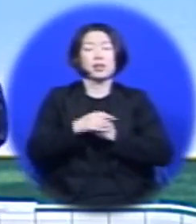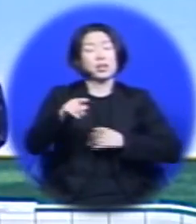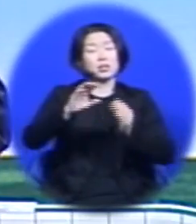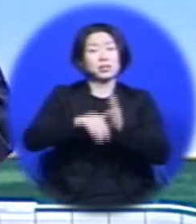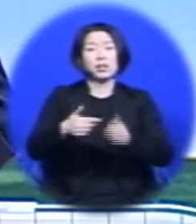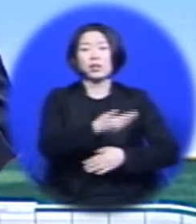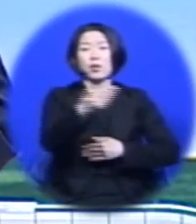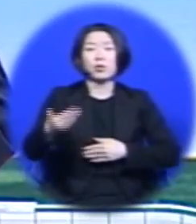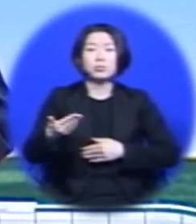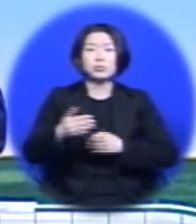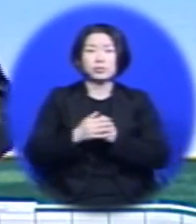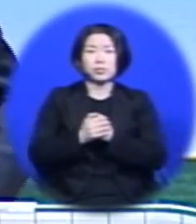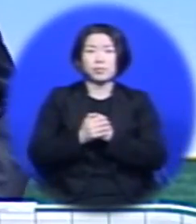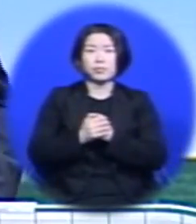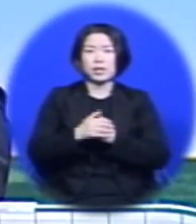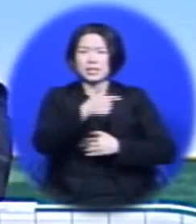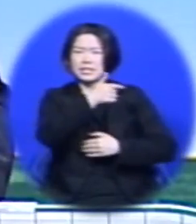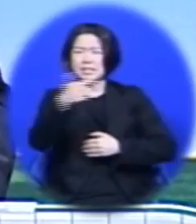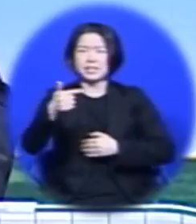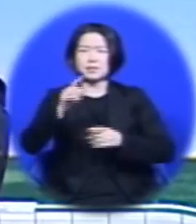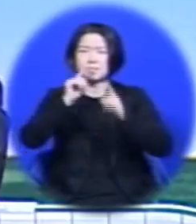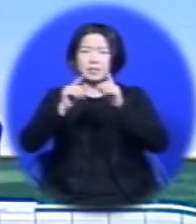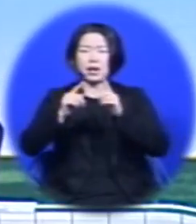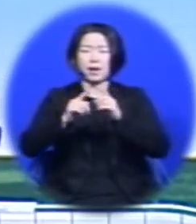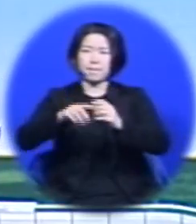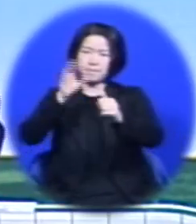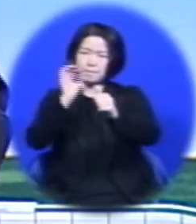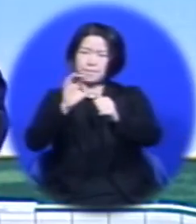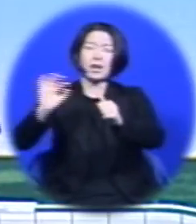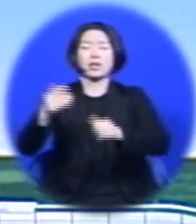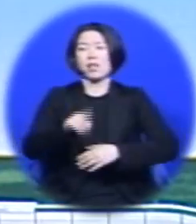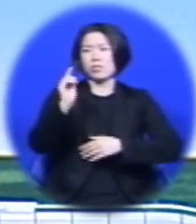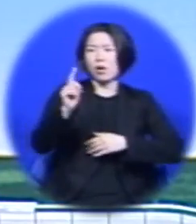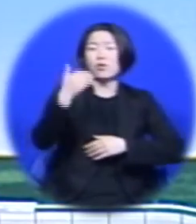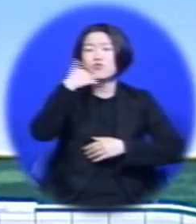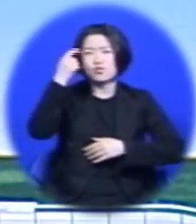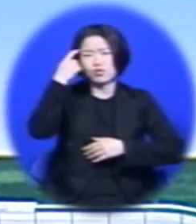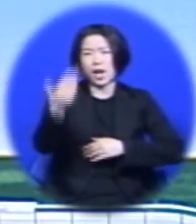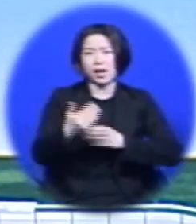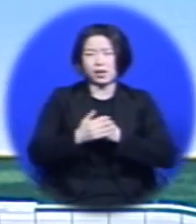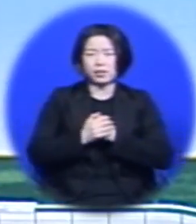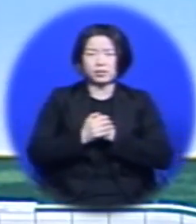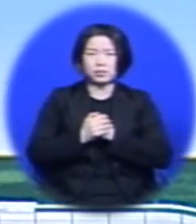여러분 큰소리로 꾸짖을 해야 합니다 너는 도대체 누구냐